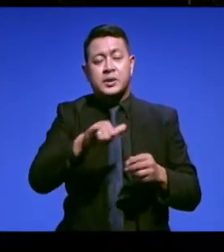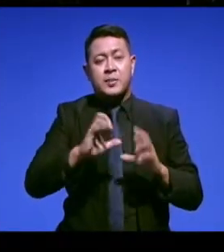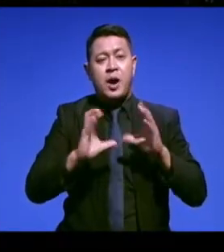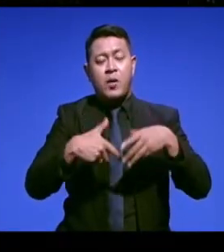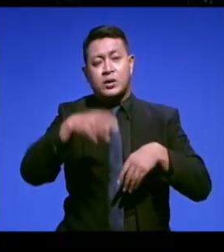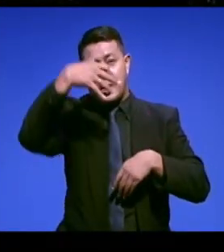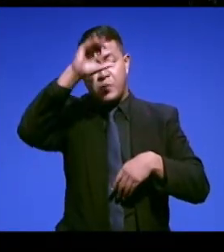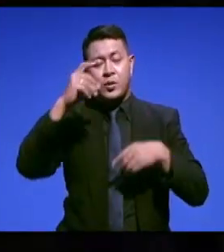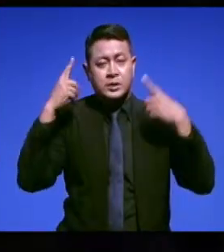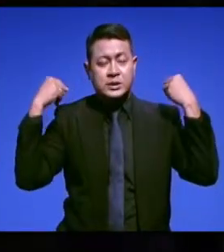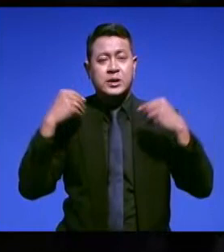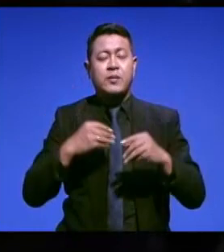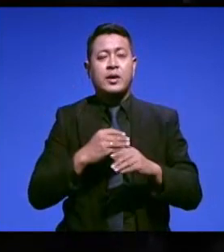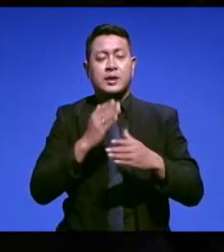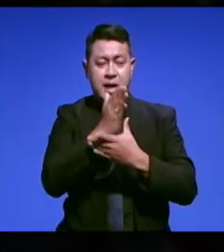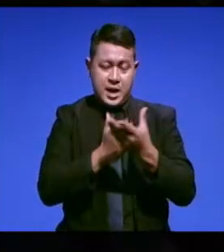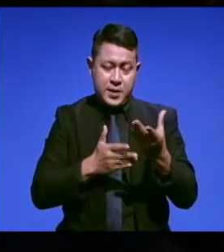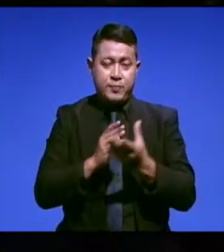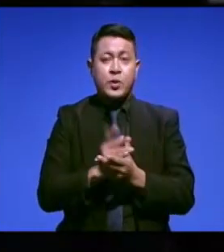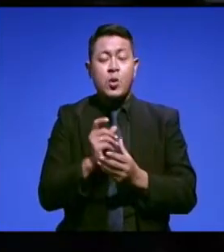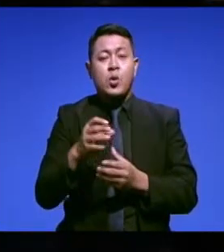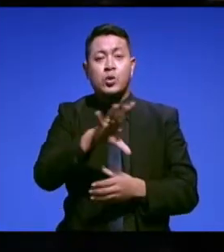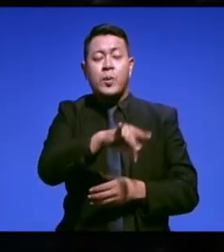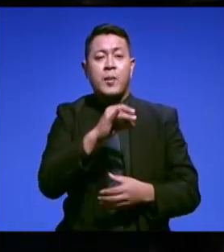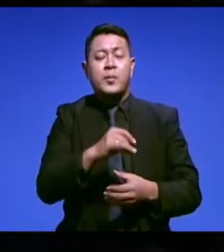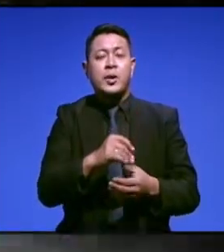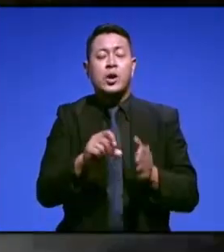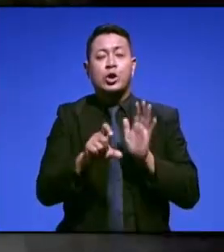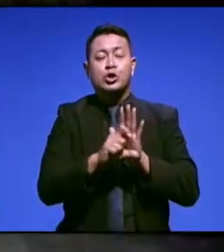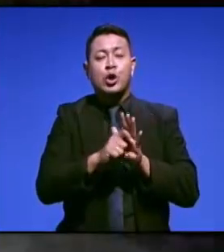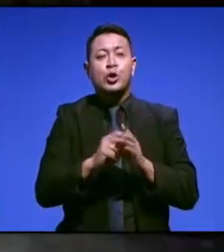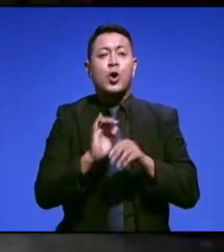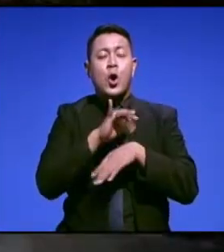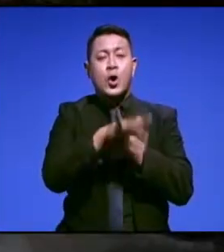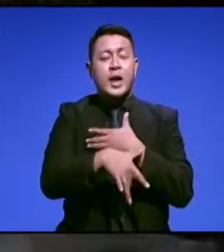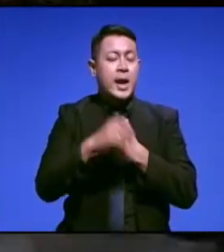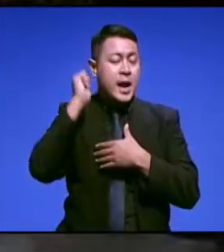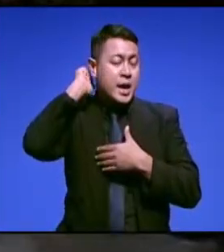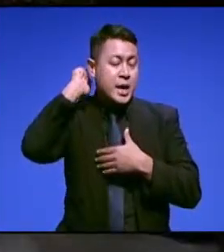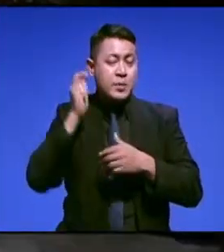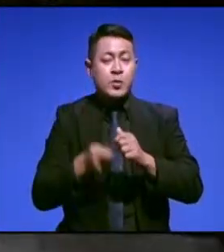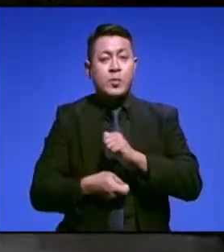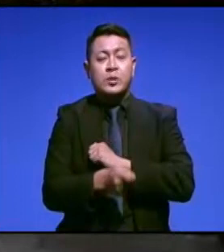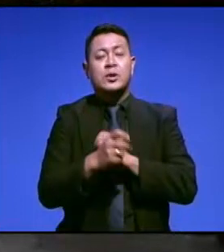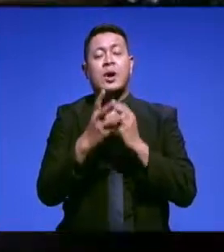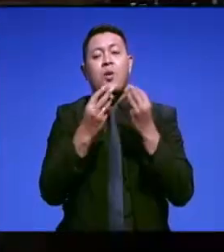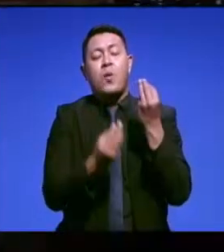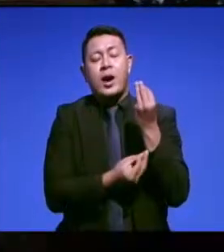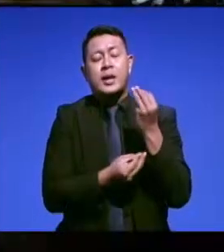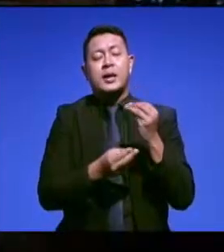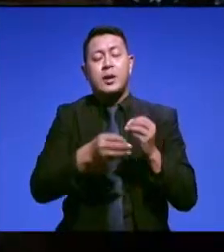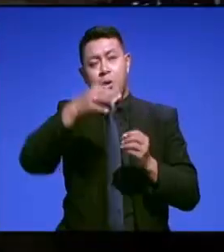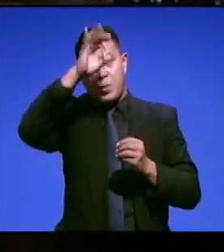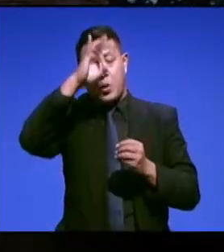polisi Polda Jateng. Kedatangan polisi adalah untuk mengambil sampel darah ibu terduga pelaku penusukan Wakap Polres Karanganyar,